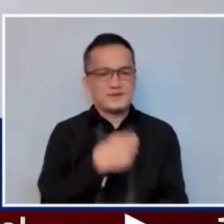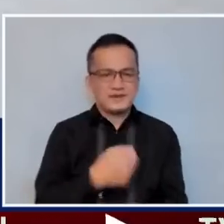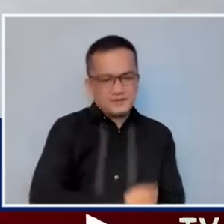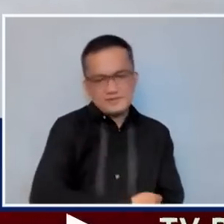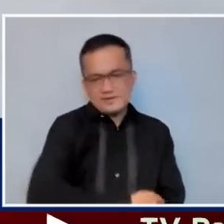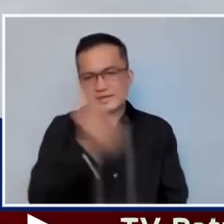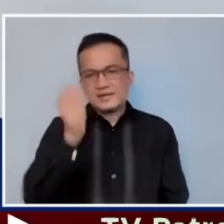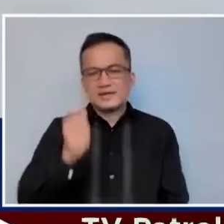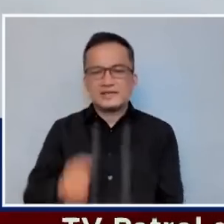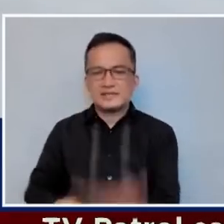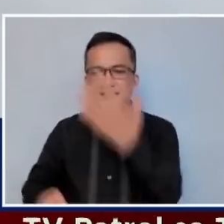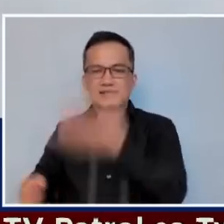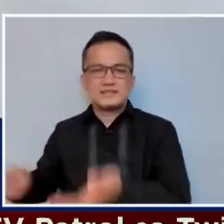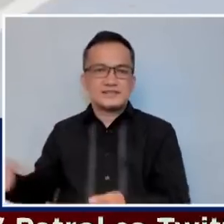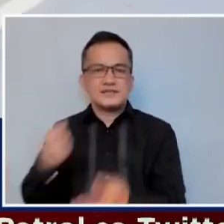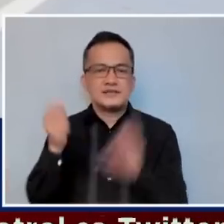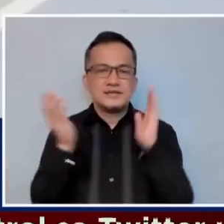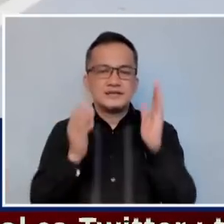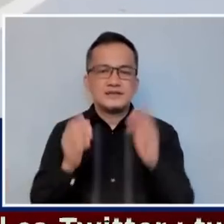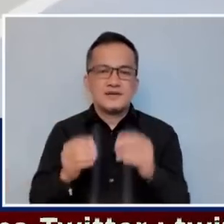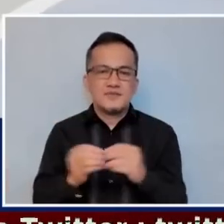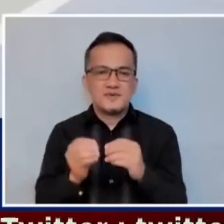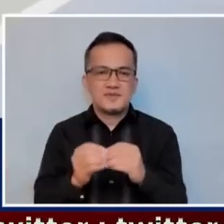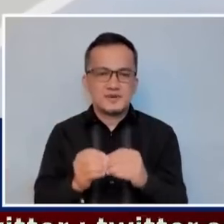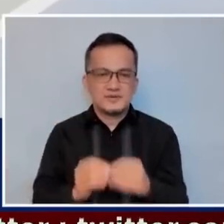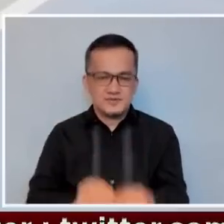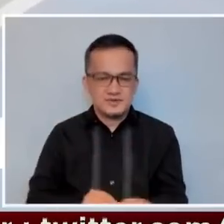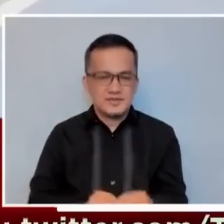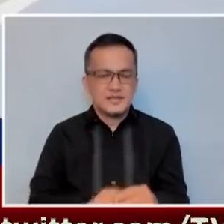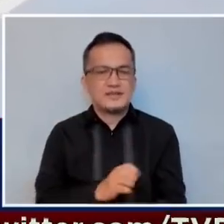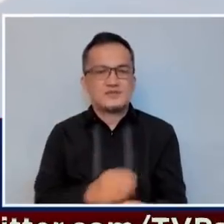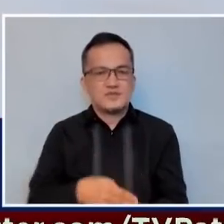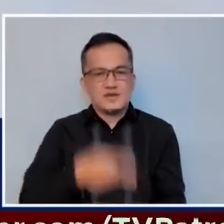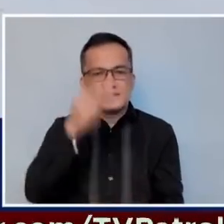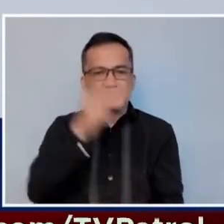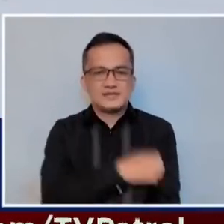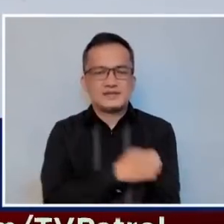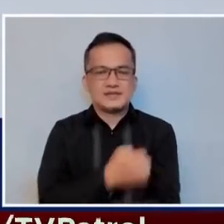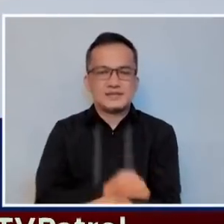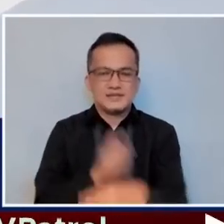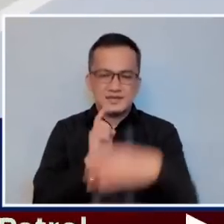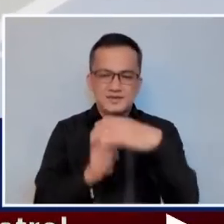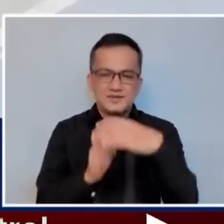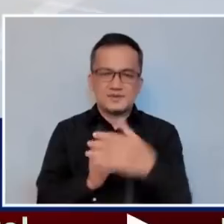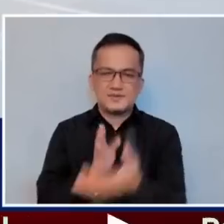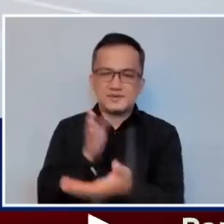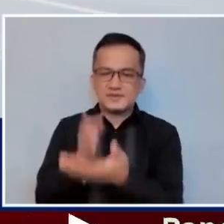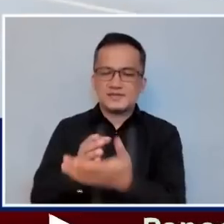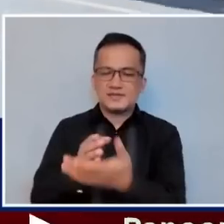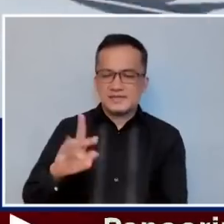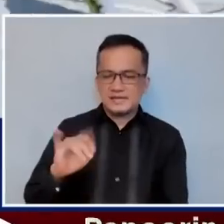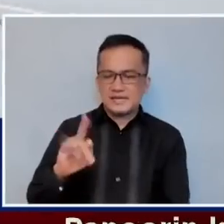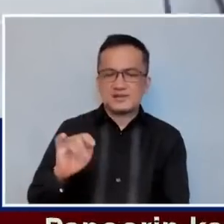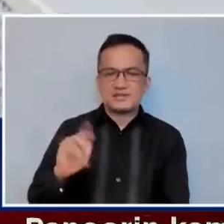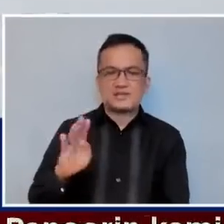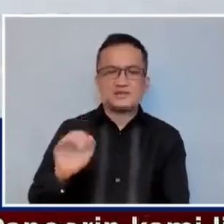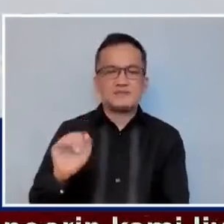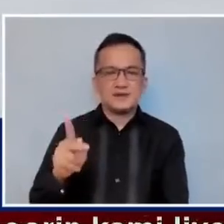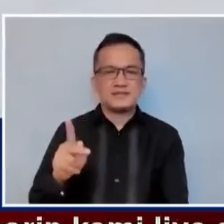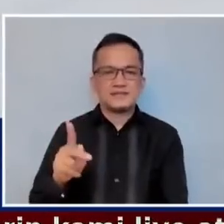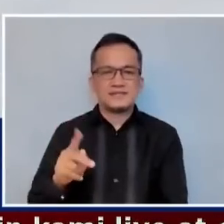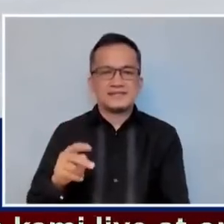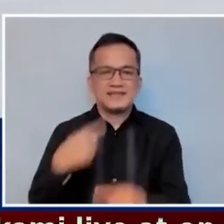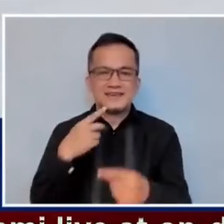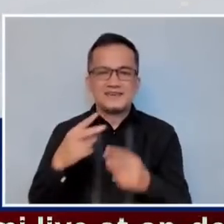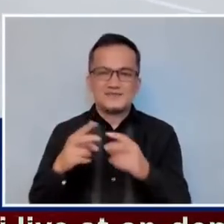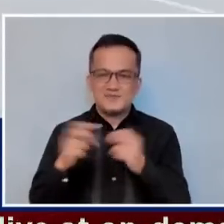serve. Lalo pang tumaas ang energy nang dumating sa court si ABS-CBN President Carlo Katigbak. Battle of the sexes